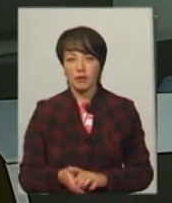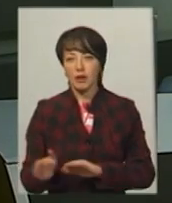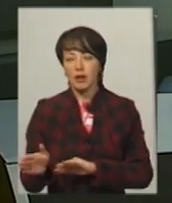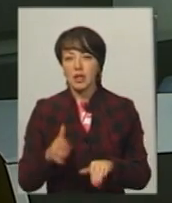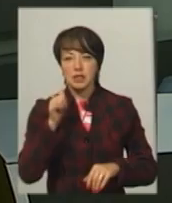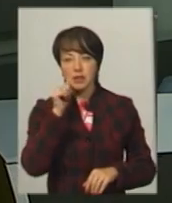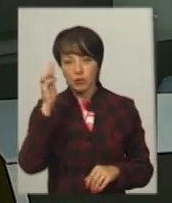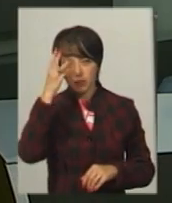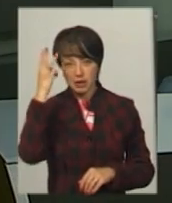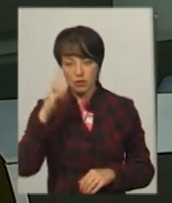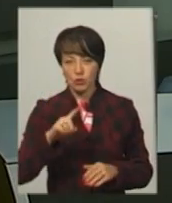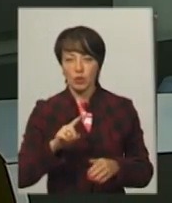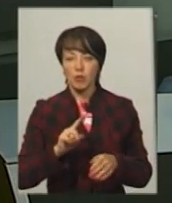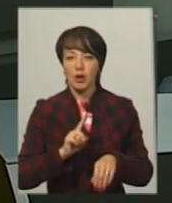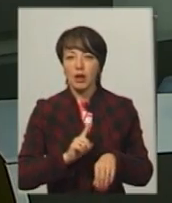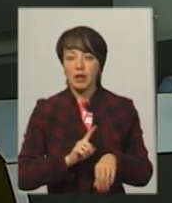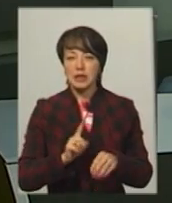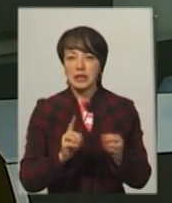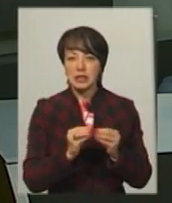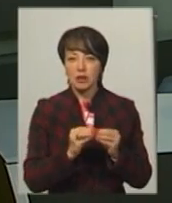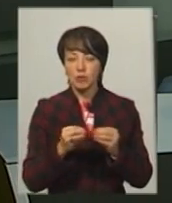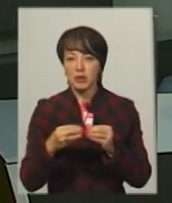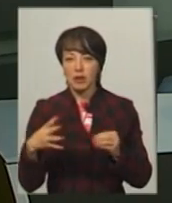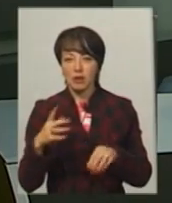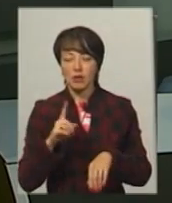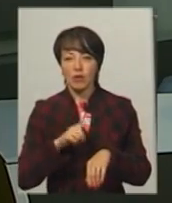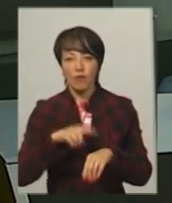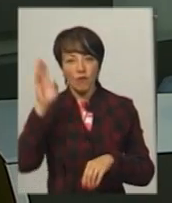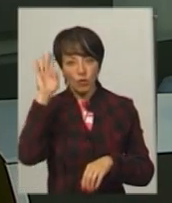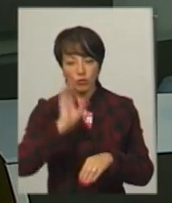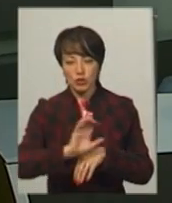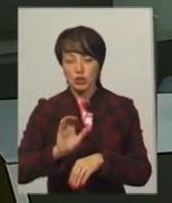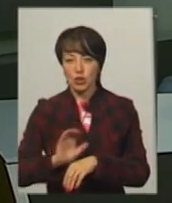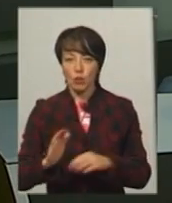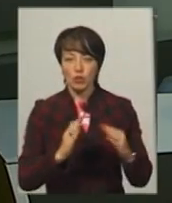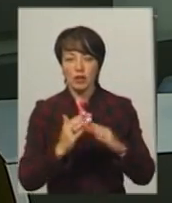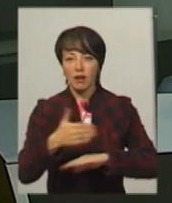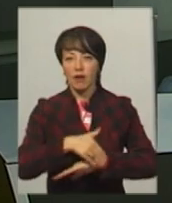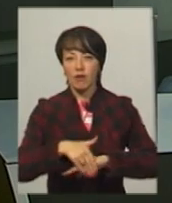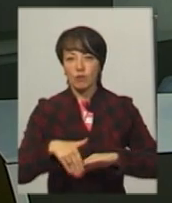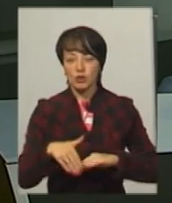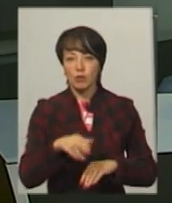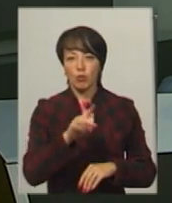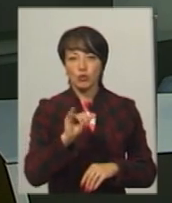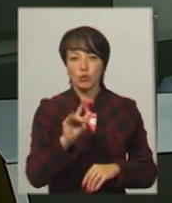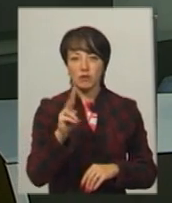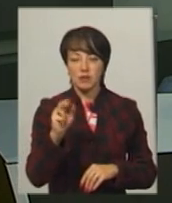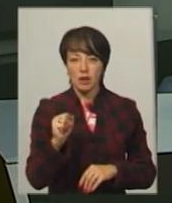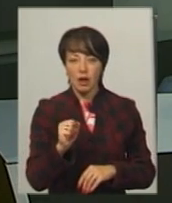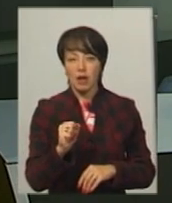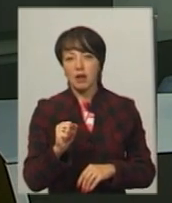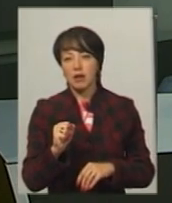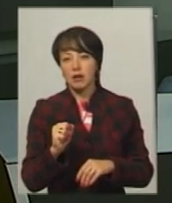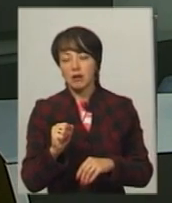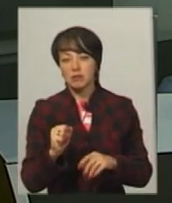Завтра у Хмельницькому з 10 до 15 години обмежать водопостачання житлових будинків на вулиці Проскурівській від Грушевського до